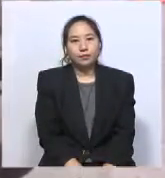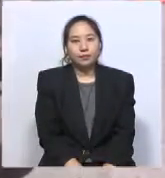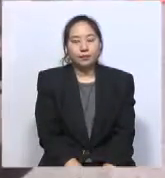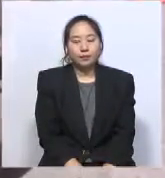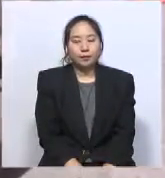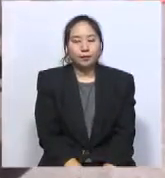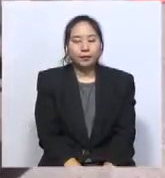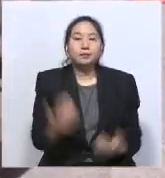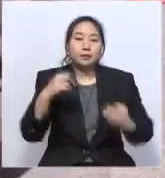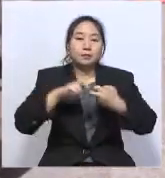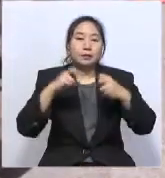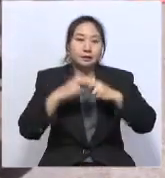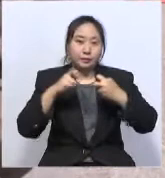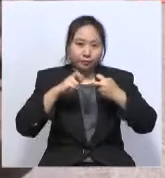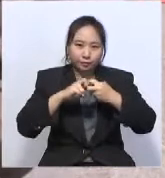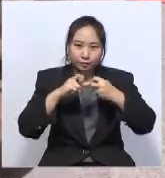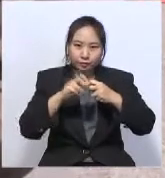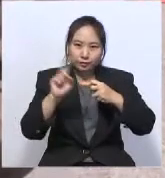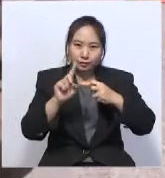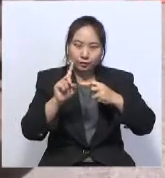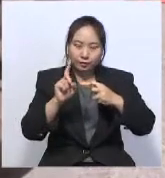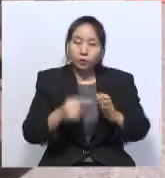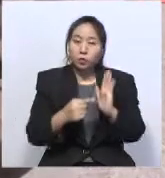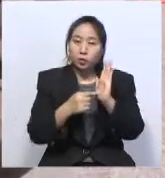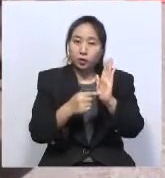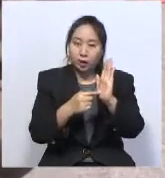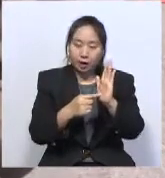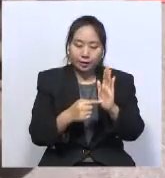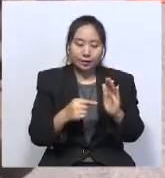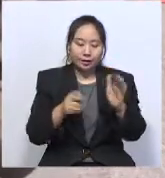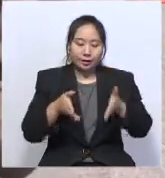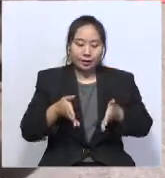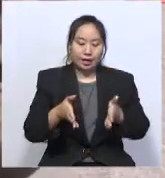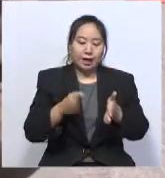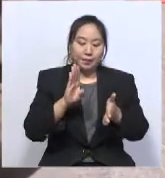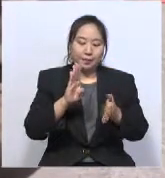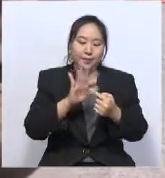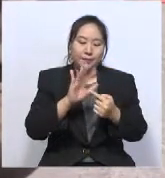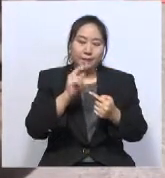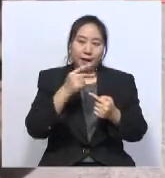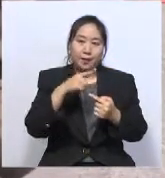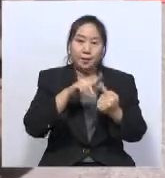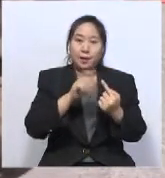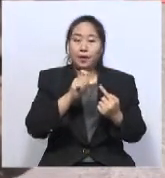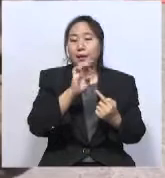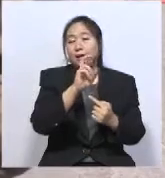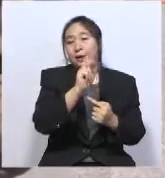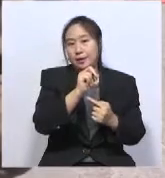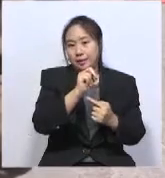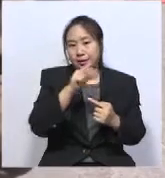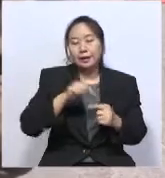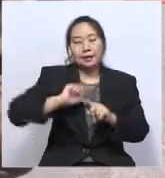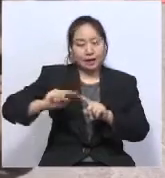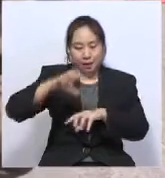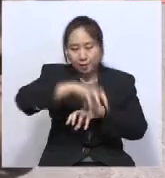จุดที่มีปัญหาหลักๆก็คืออย่างเช่นต่างระดับบางปะอิน ครับ สะพานบ้านม้าหรือว่าแยกบรรจบ347ตอนนี้เรา